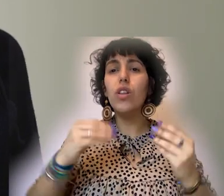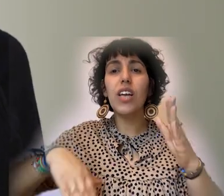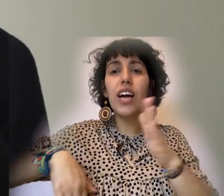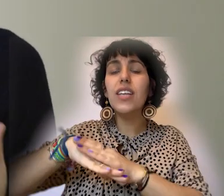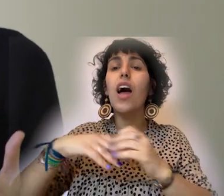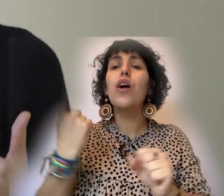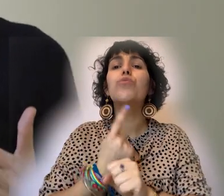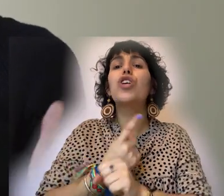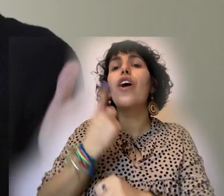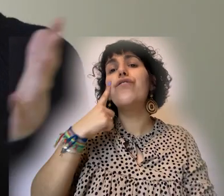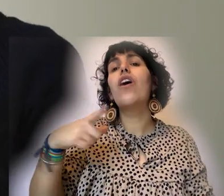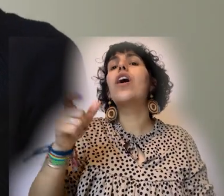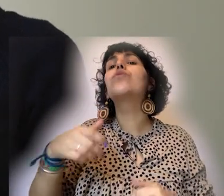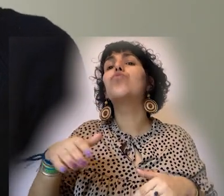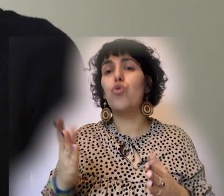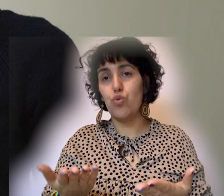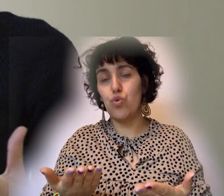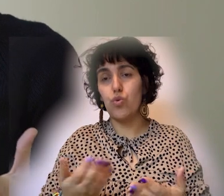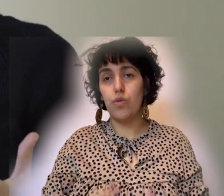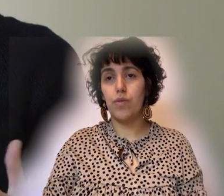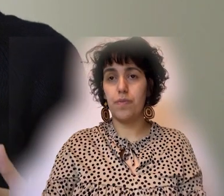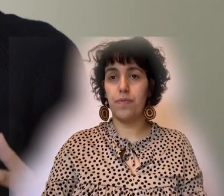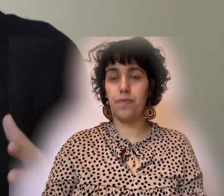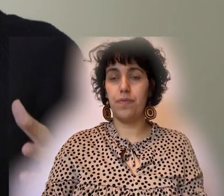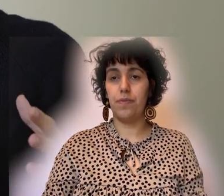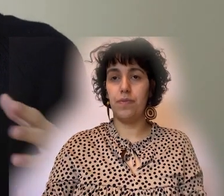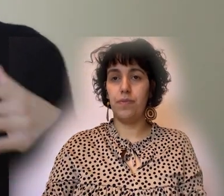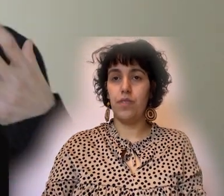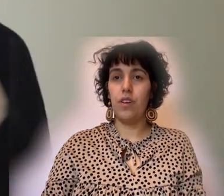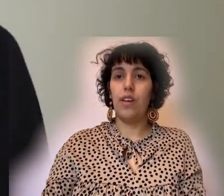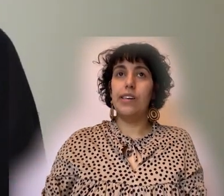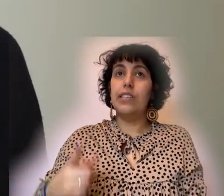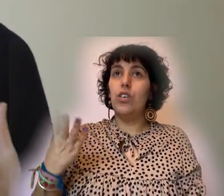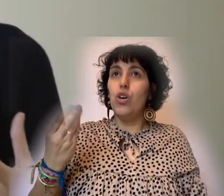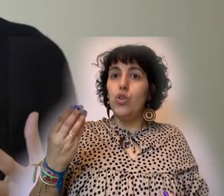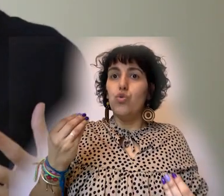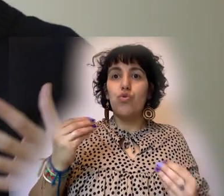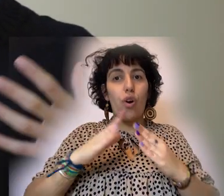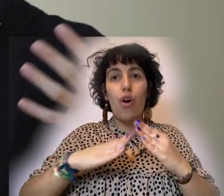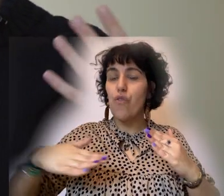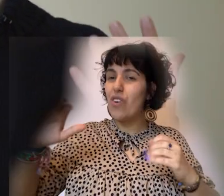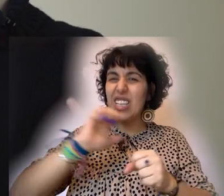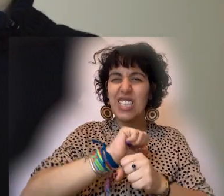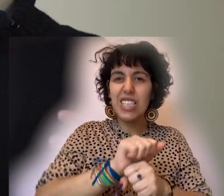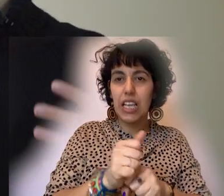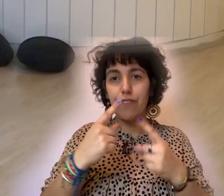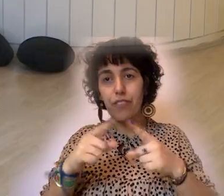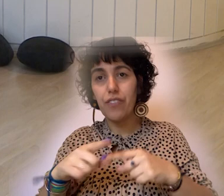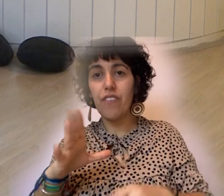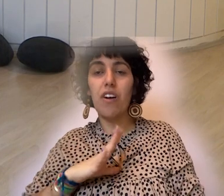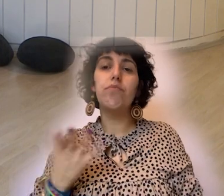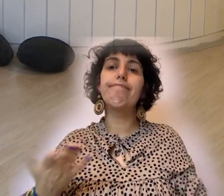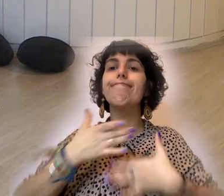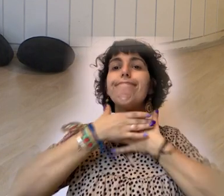şunları söylemek istiyorum Çok fazla saldırı anı var işte birisi boğazınızı sıkabilir birisi size